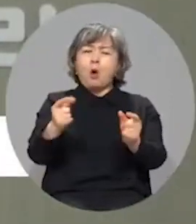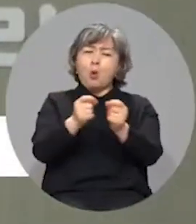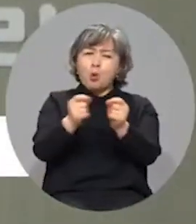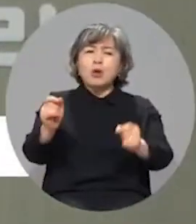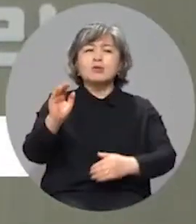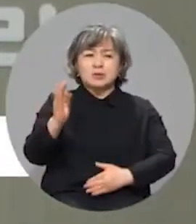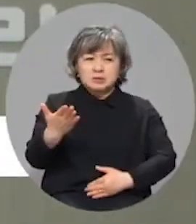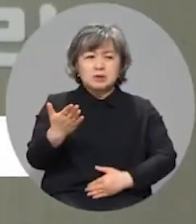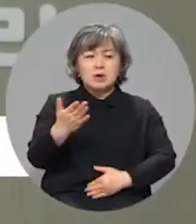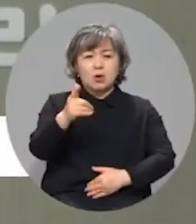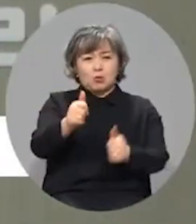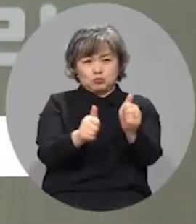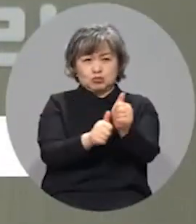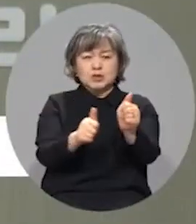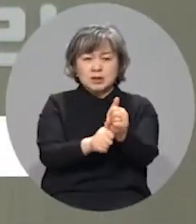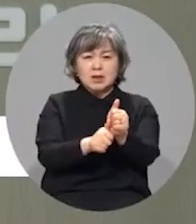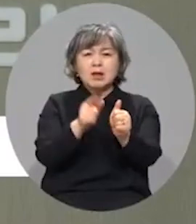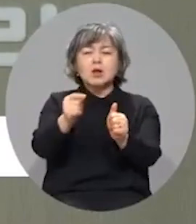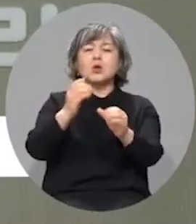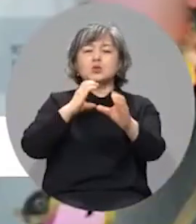됐어.